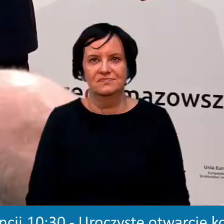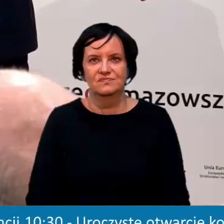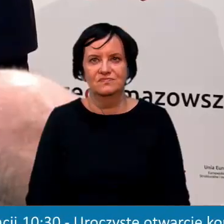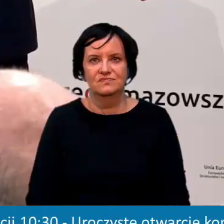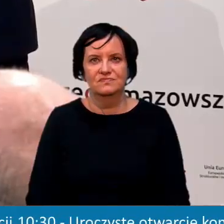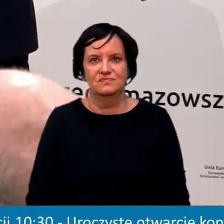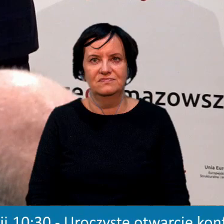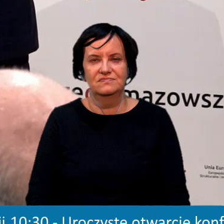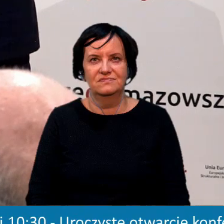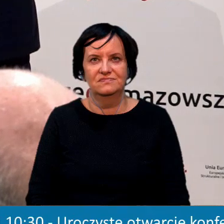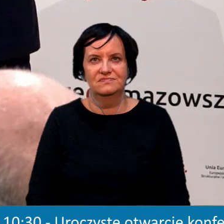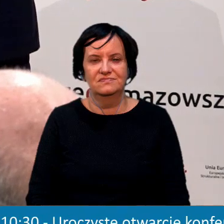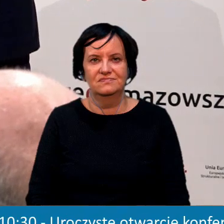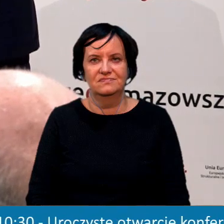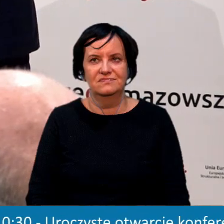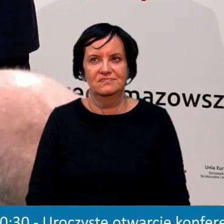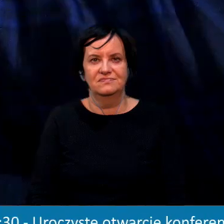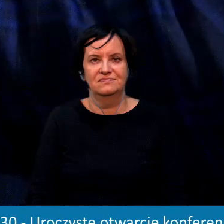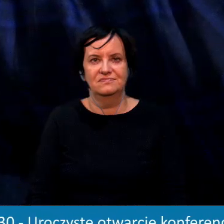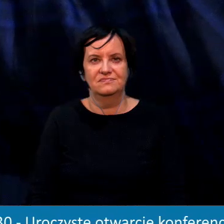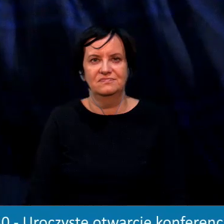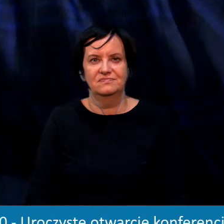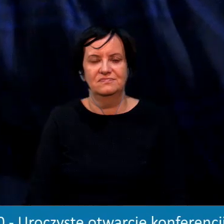Pamiętajmy, że mamy uchwałodawczą instytucję.